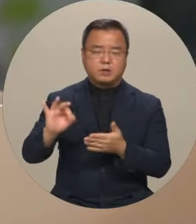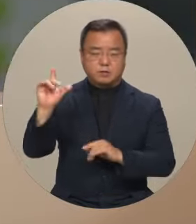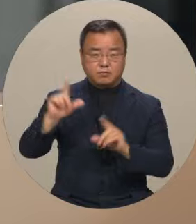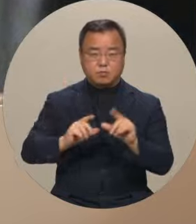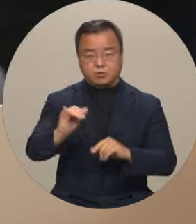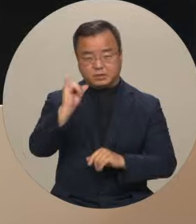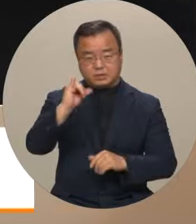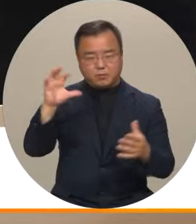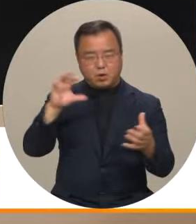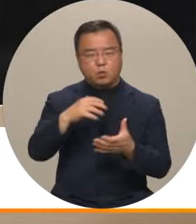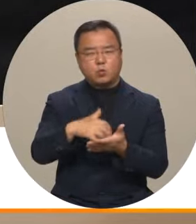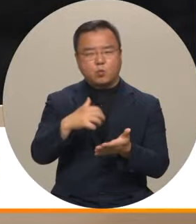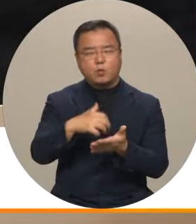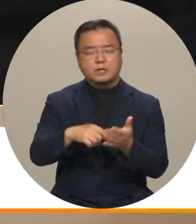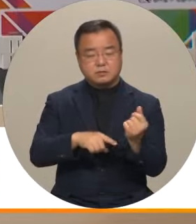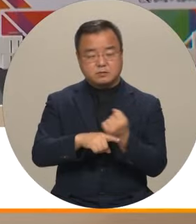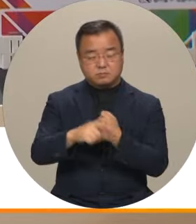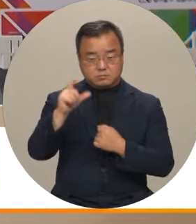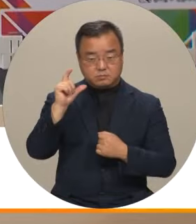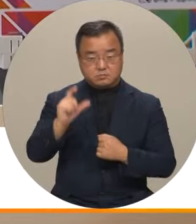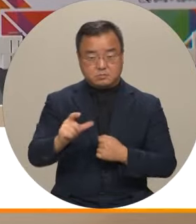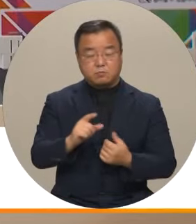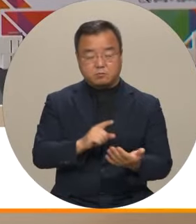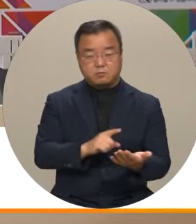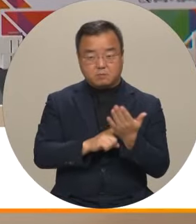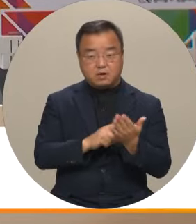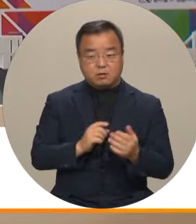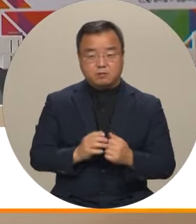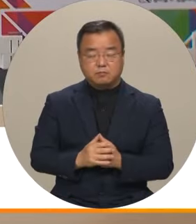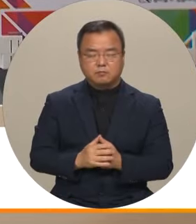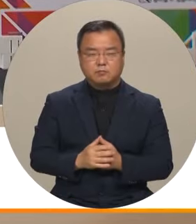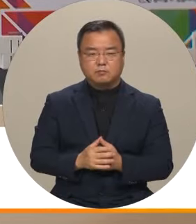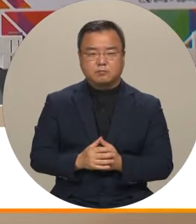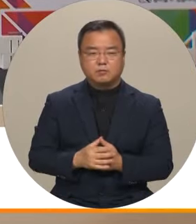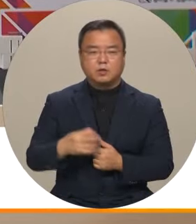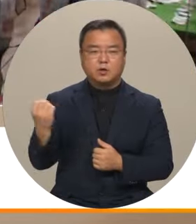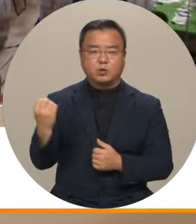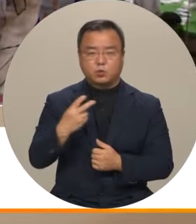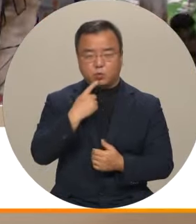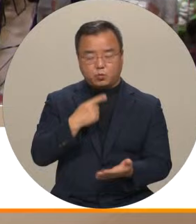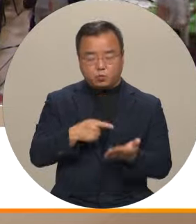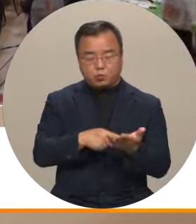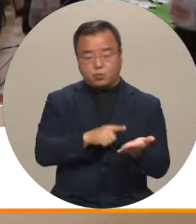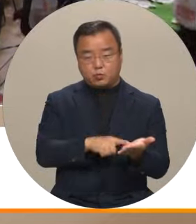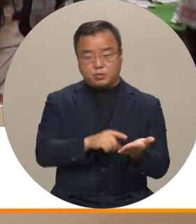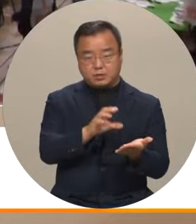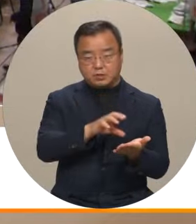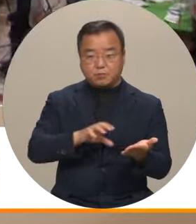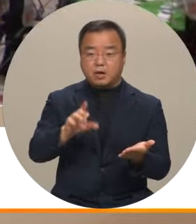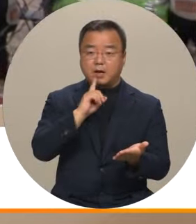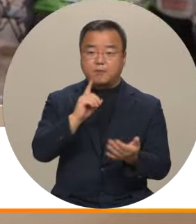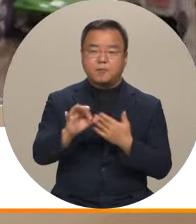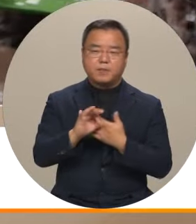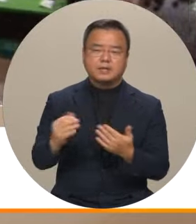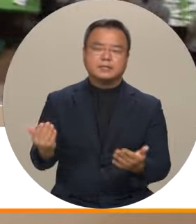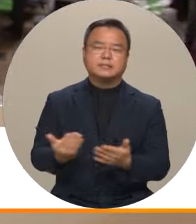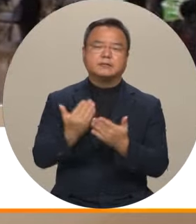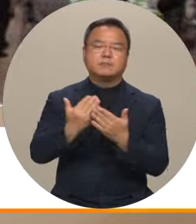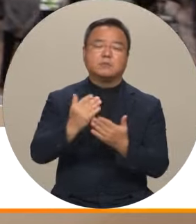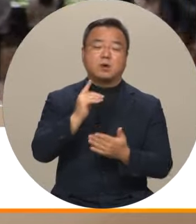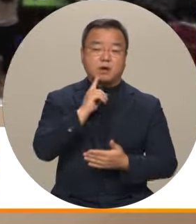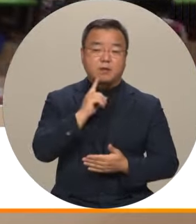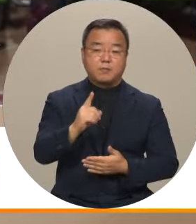통계적으로 굉장히 유의미하게 강한 유의미한게 나오고 또이 그 보고서를 제가 인용합니다 위 보라고